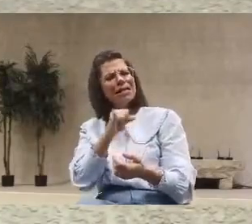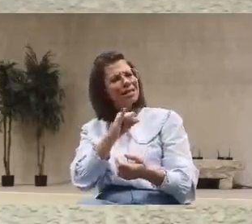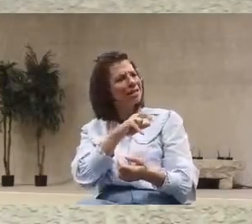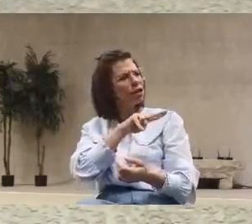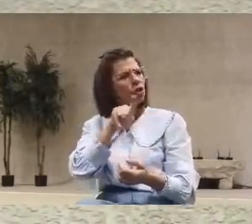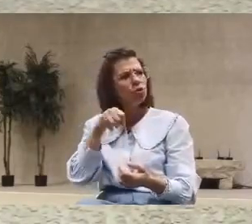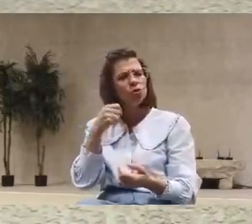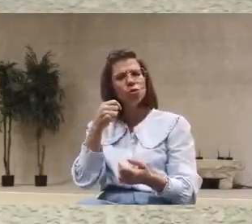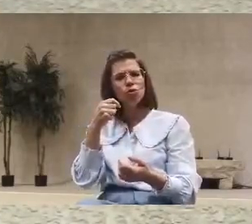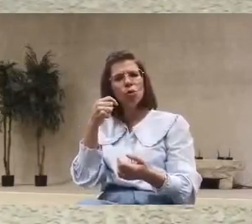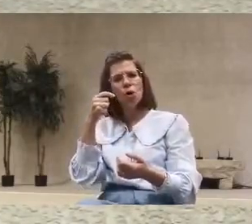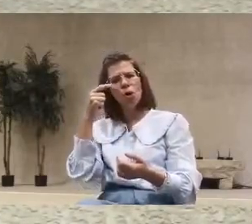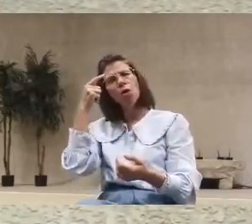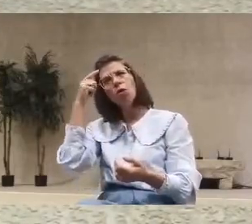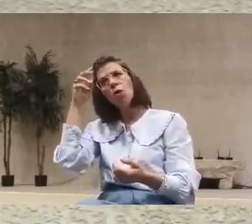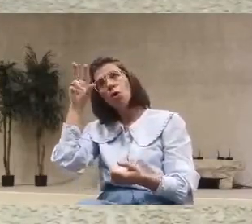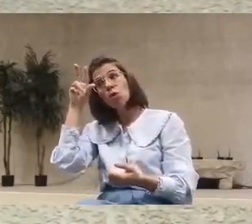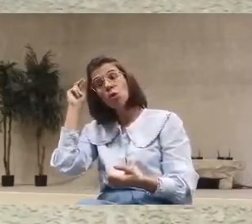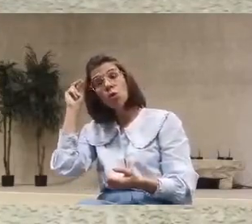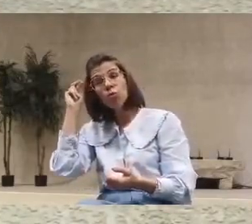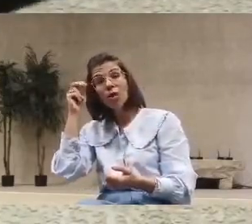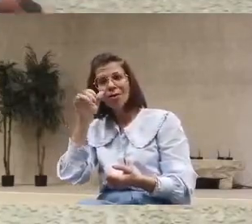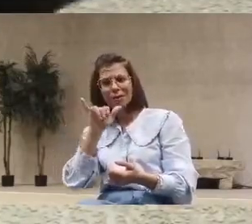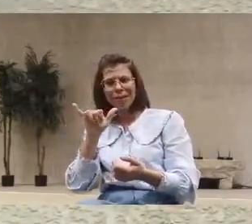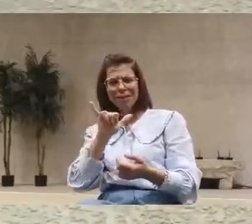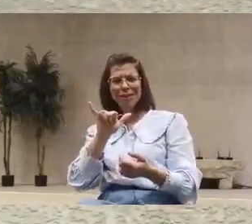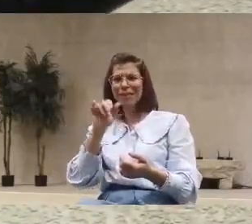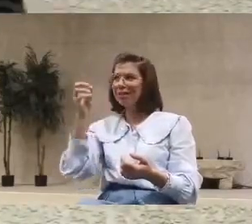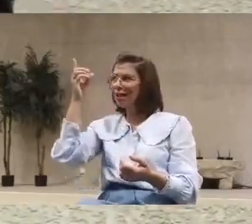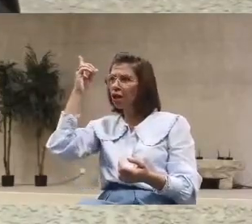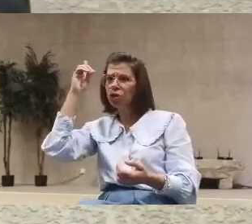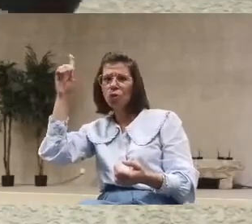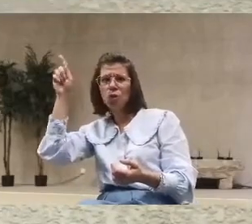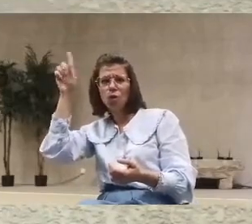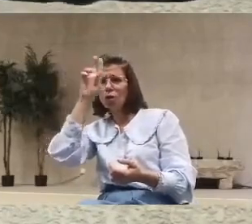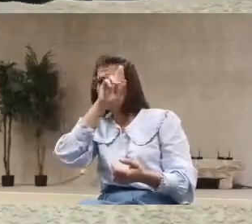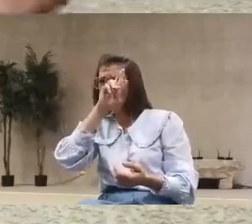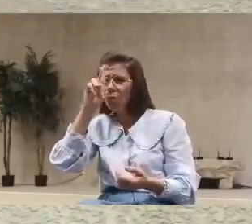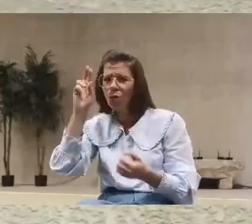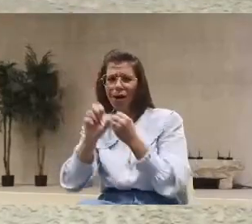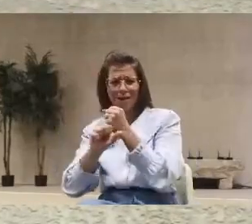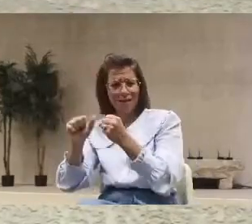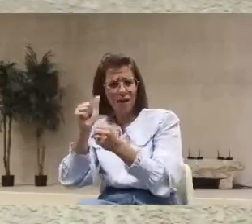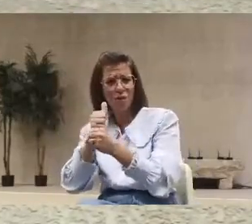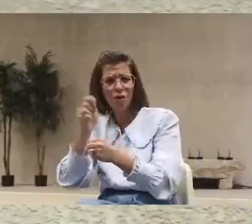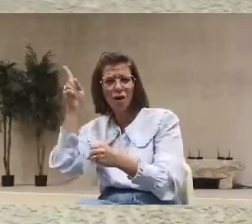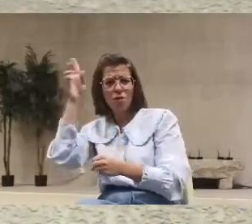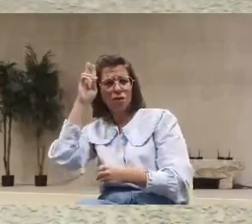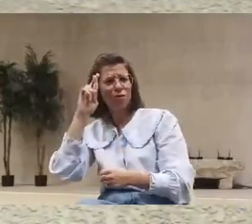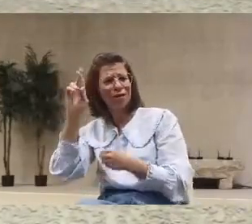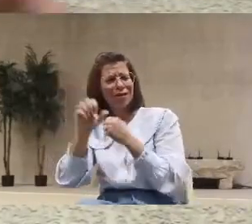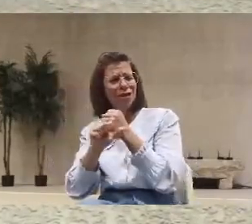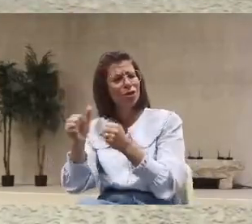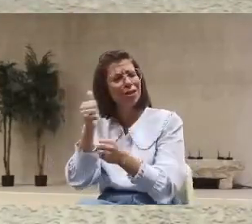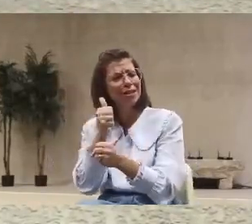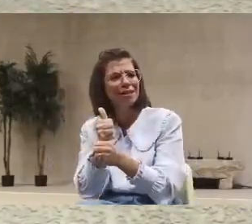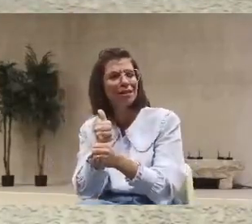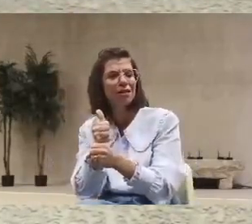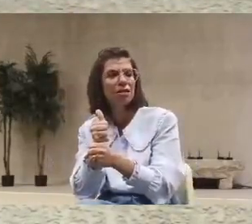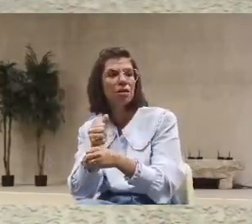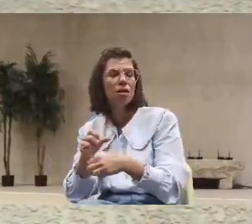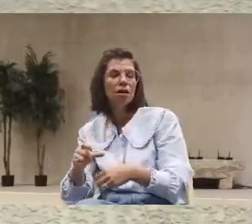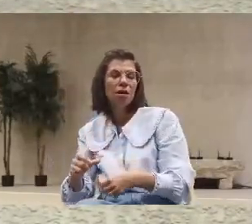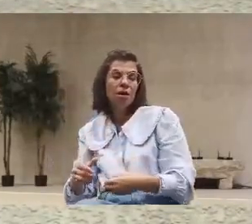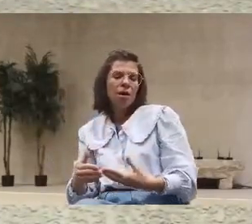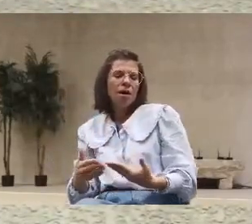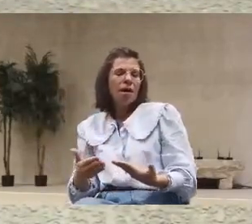qui il est qu'il est le créateur il est Seigneur le roi des rois le Seigneur des Seigneurs et que véritablement